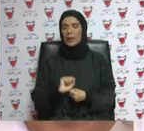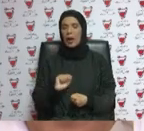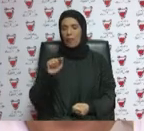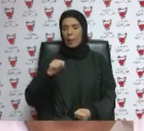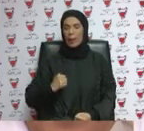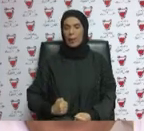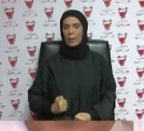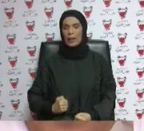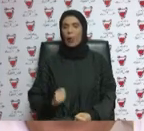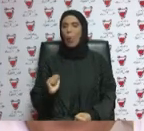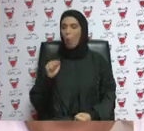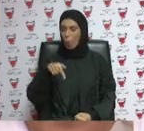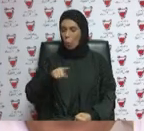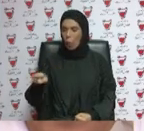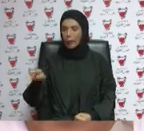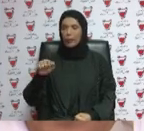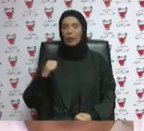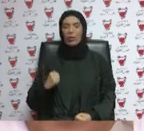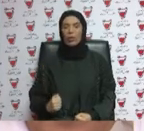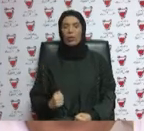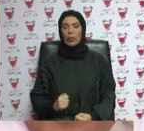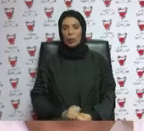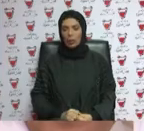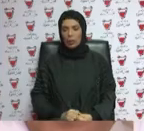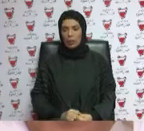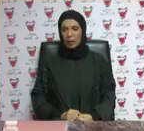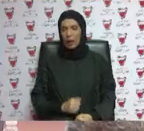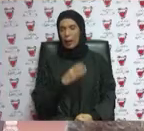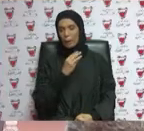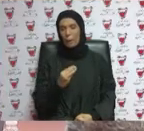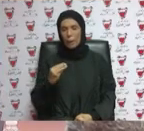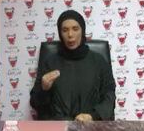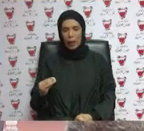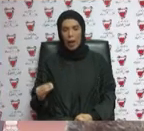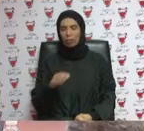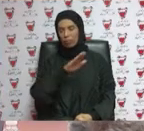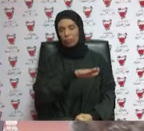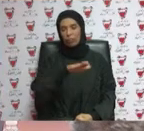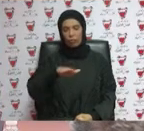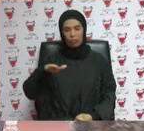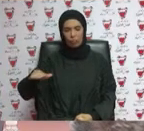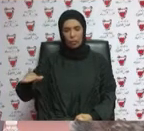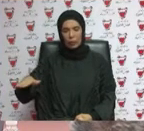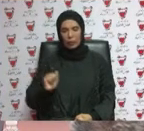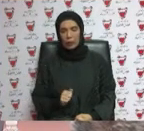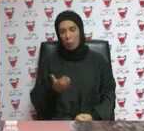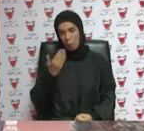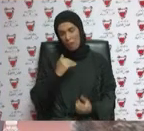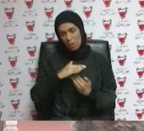البحرين والمواطن في البحرين. فبقاء الأبناء والأطفال بدون